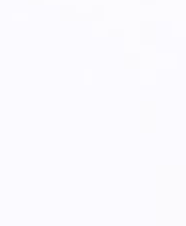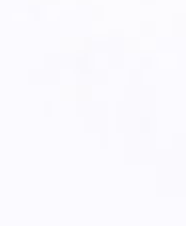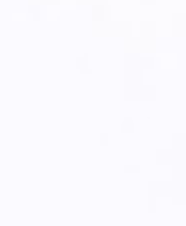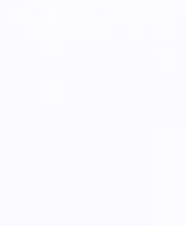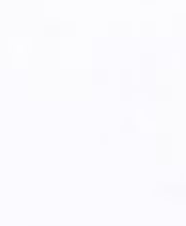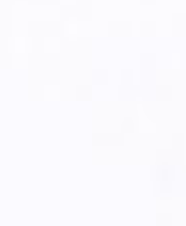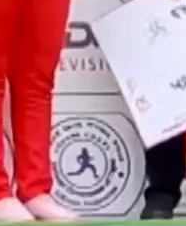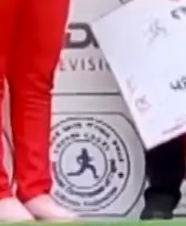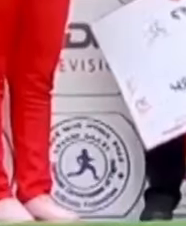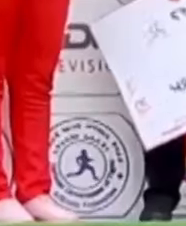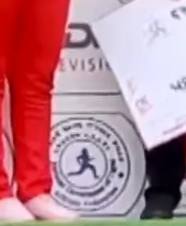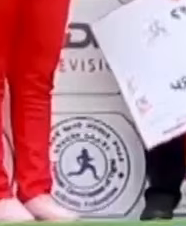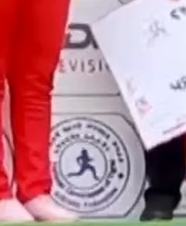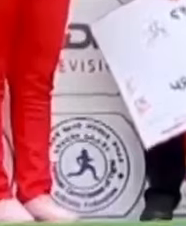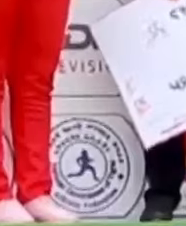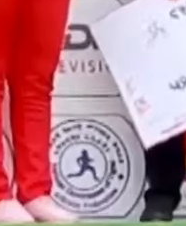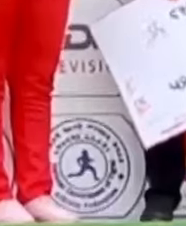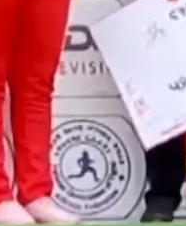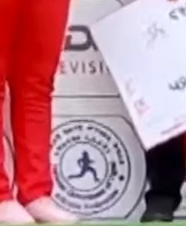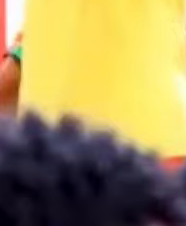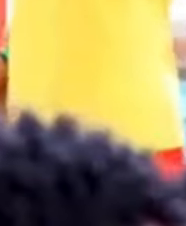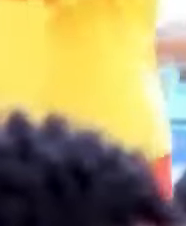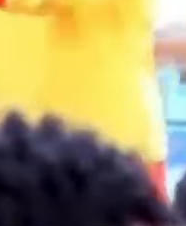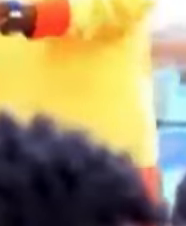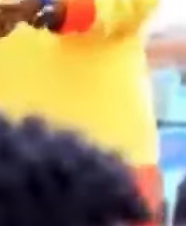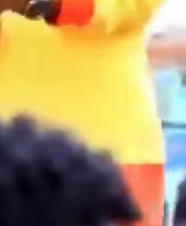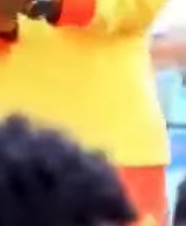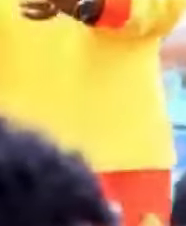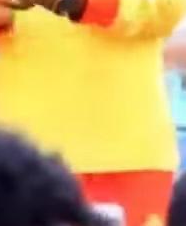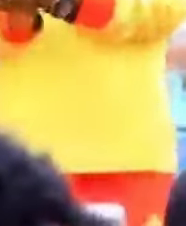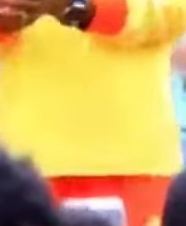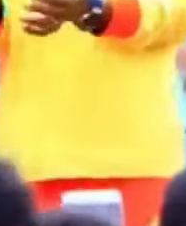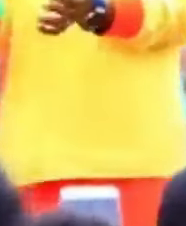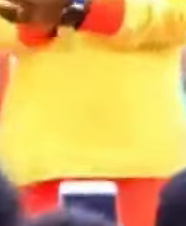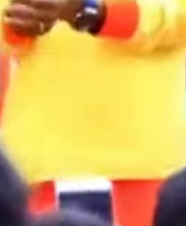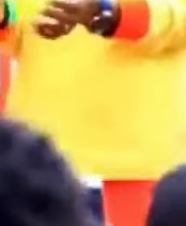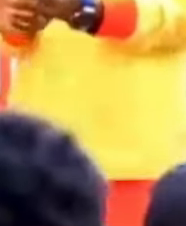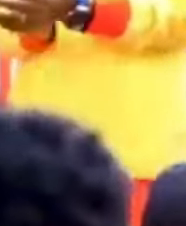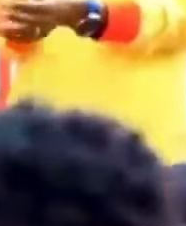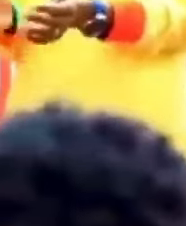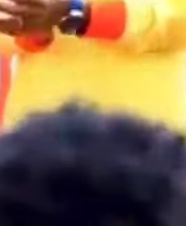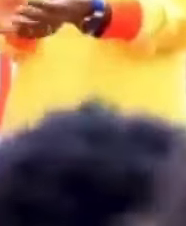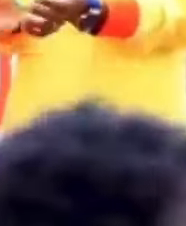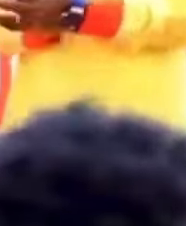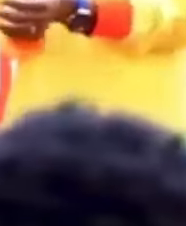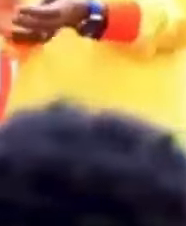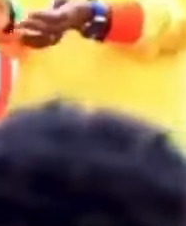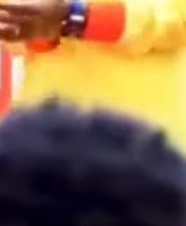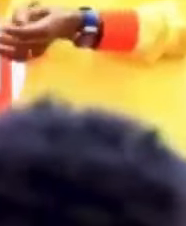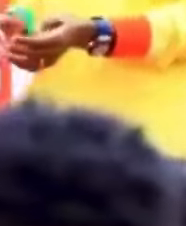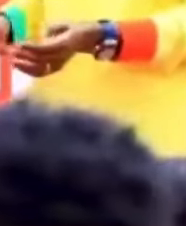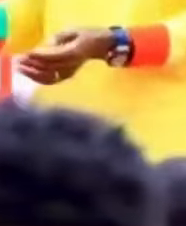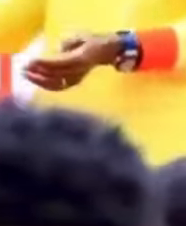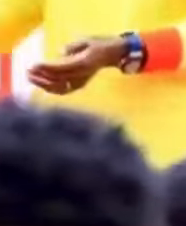ረዚን ሽም ዘንበሩ አትሌታት ገብረ እግዚአብሔር ገብረ ማርያምን ወርቅነሽ ኪዳነን ዘተሐባብርዎ ናትኩም መድረኽ እዩ ቲሸርት